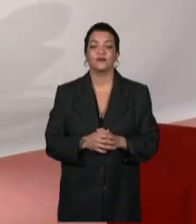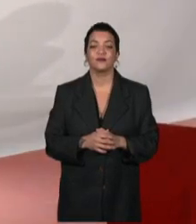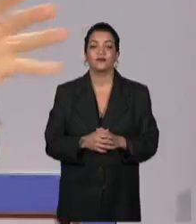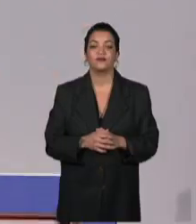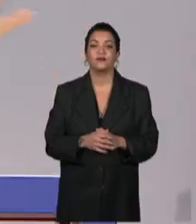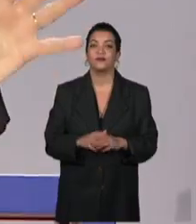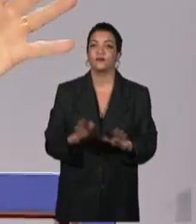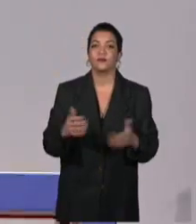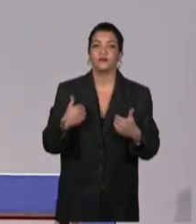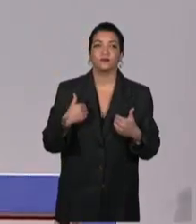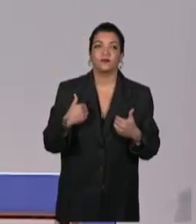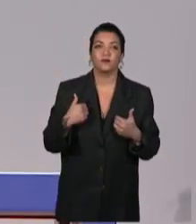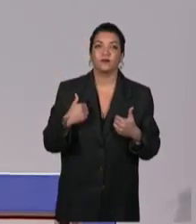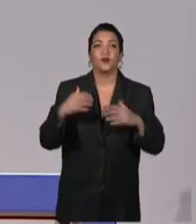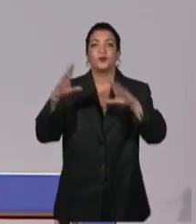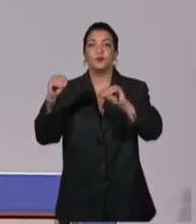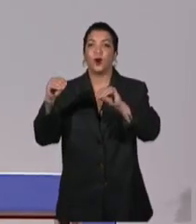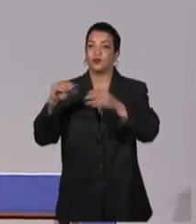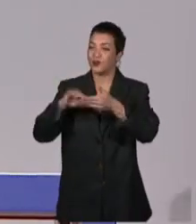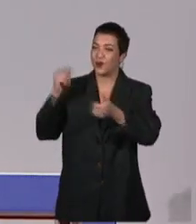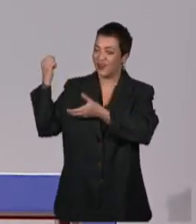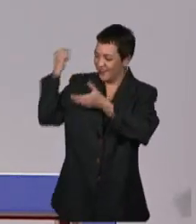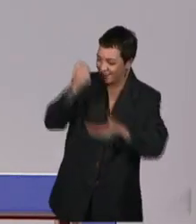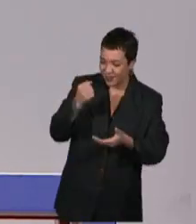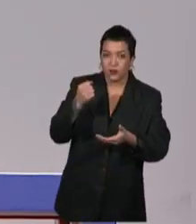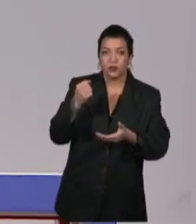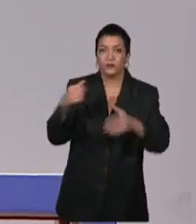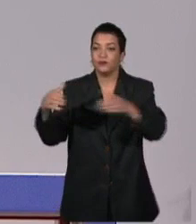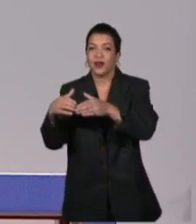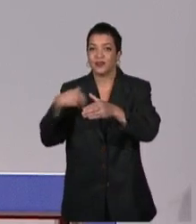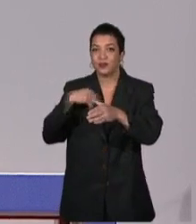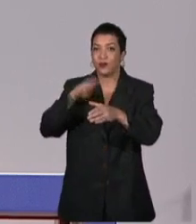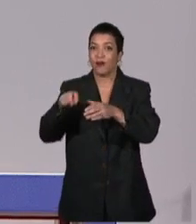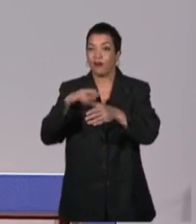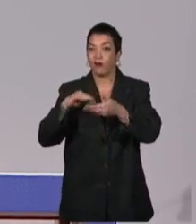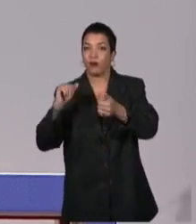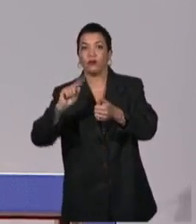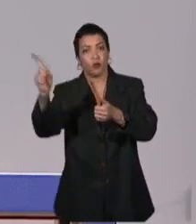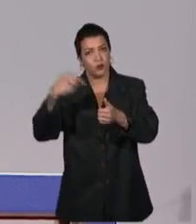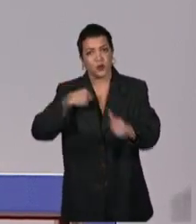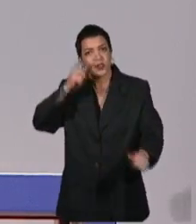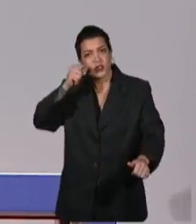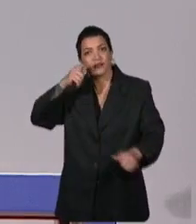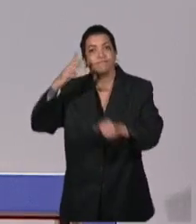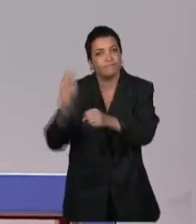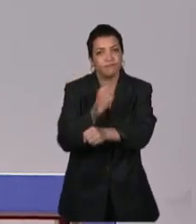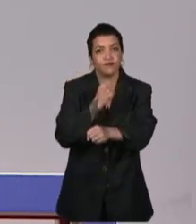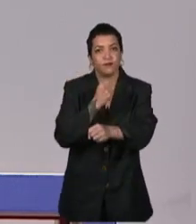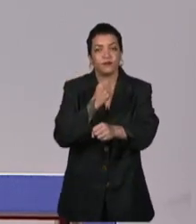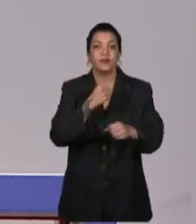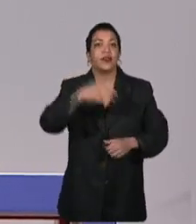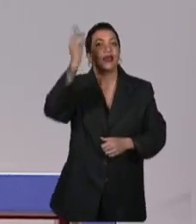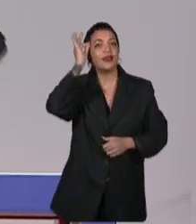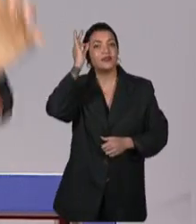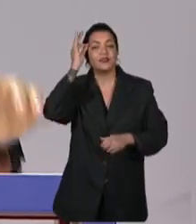Je n'ai hérité d'aucun poste, d'aucun parti. Tout ce que j'ai obtenu, je l'ai gagné. J'ai rejoint Jacques Chirac à